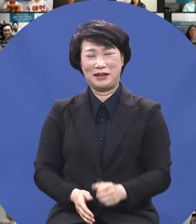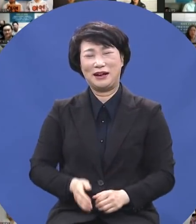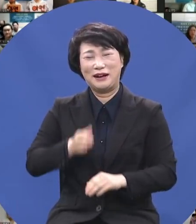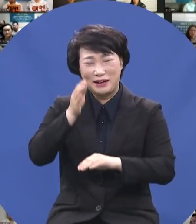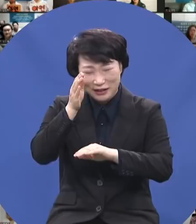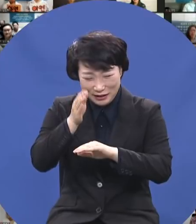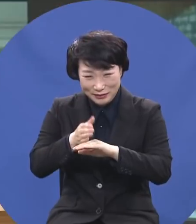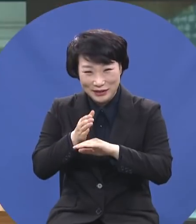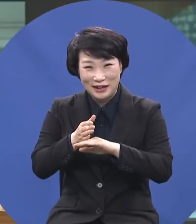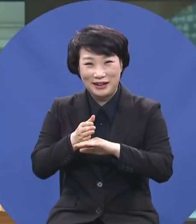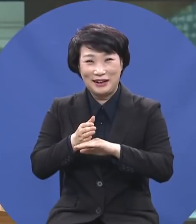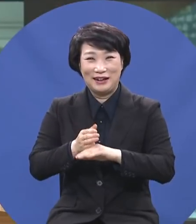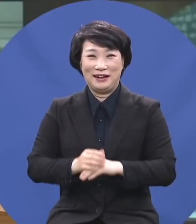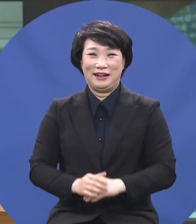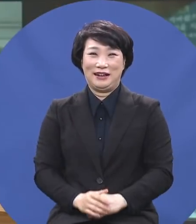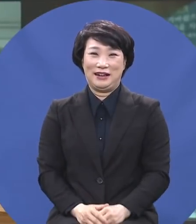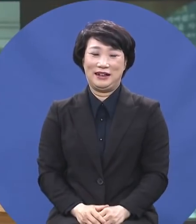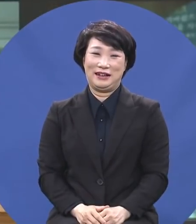감사한 일입니다.